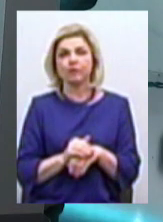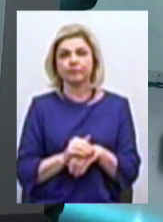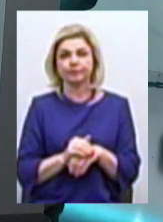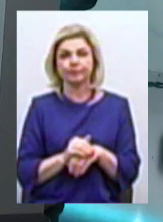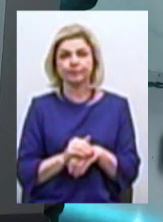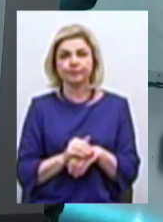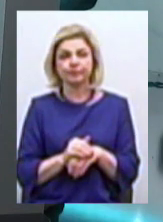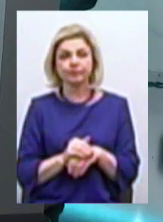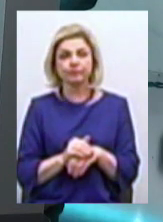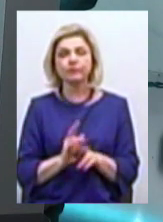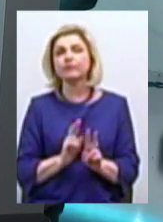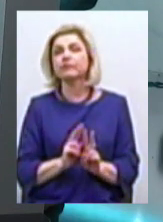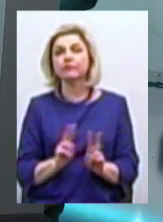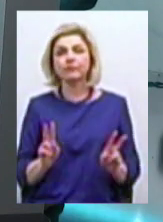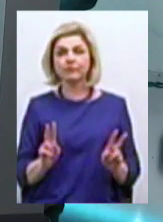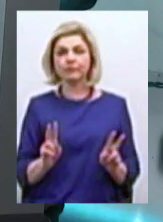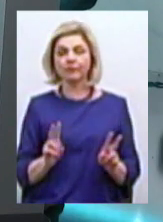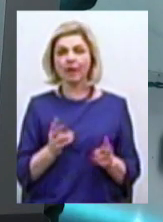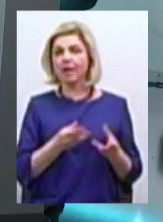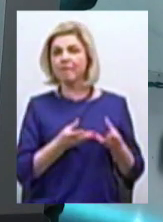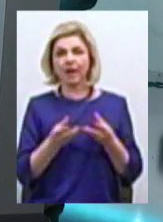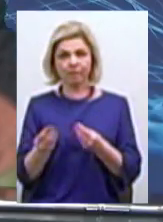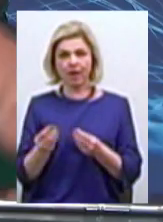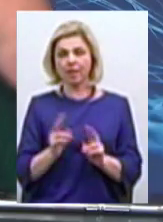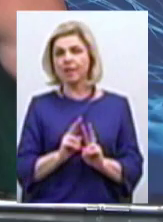за якою фактично ніяк на неї не впливає ніяк